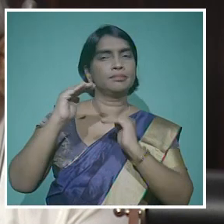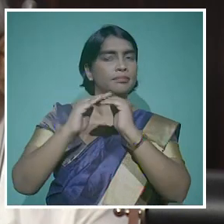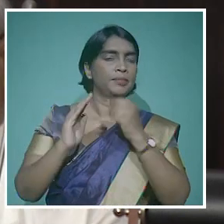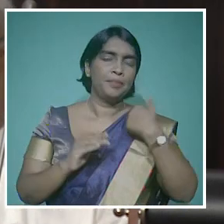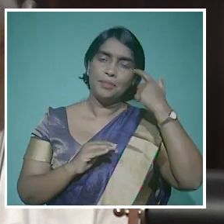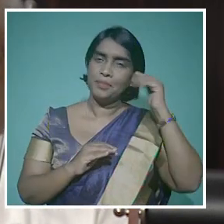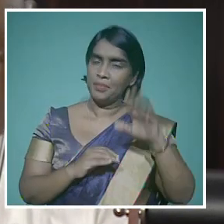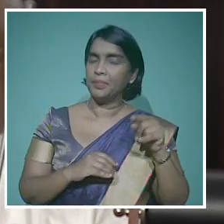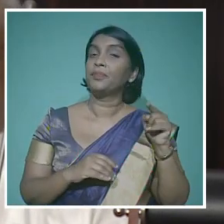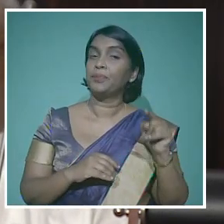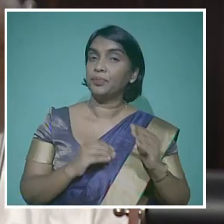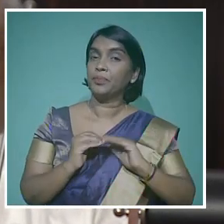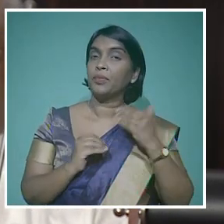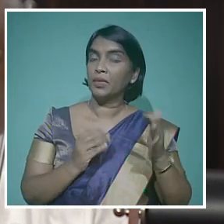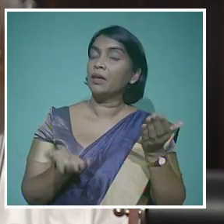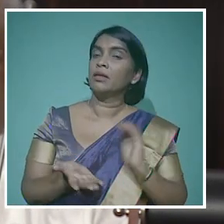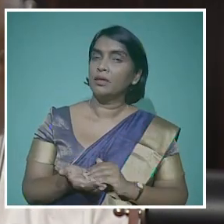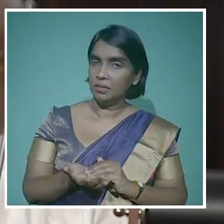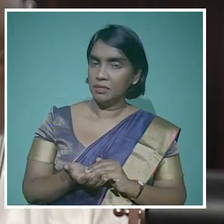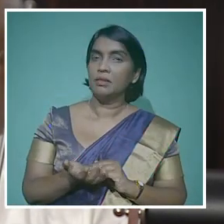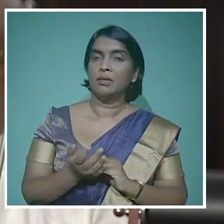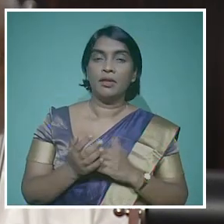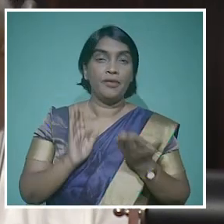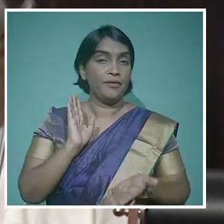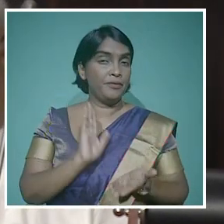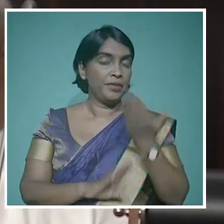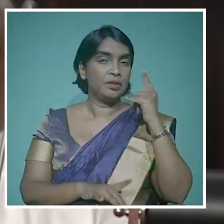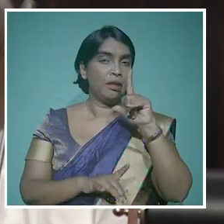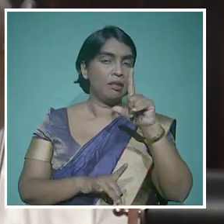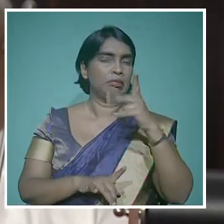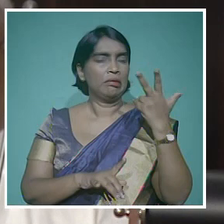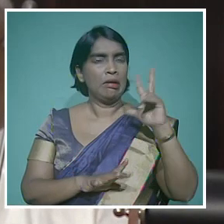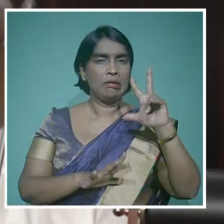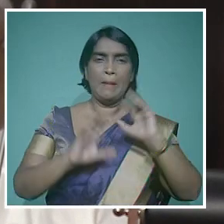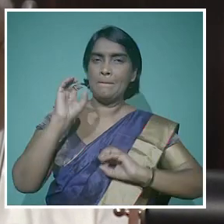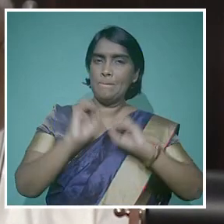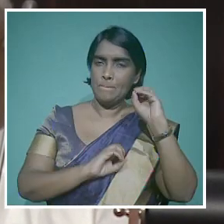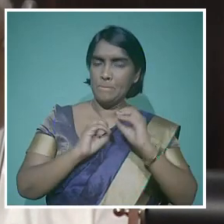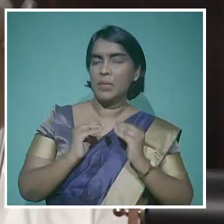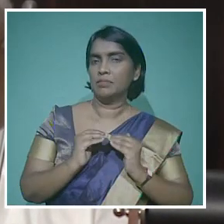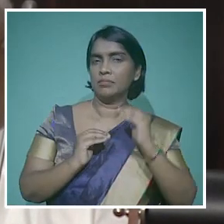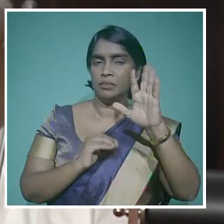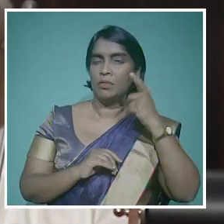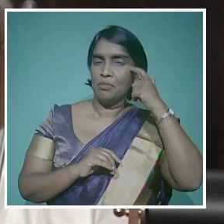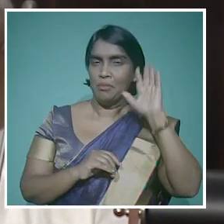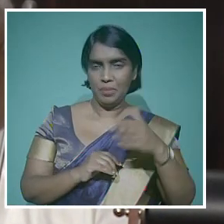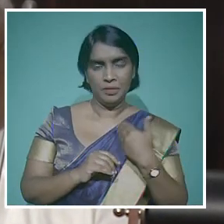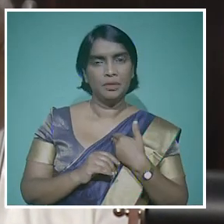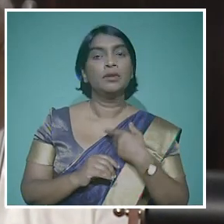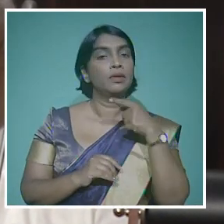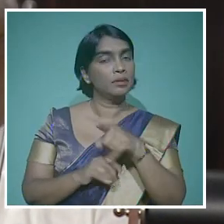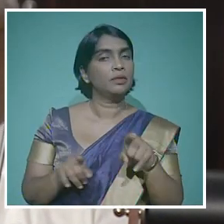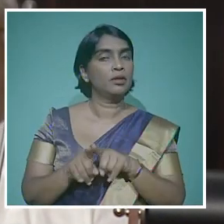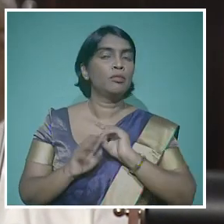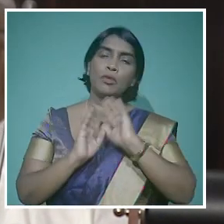අපේක්ෂා කරනවා. ඉන් අනතුරුව තවදුරටත් ඉහළ මට්ටමක් 7%, 8%, නැත්නම් වර්ධනය වෙනු ඇතයි අපේක්ෂා කරනවා. එහෙනම්